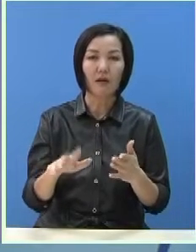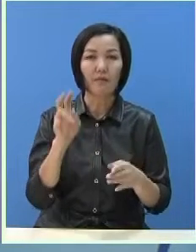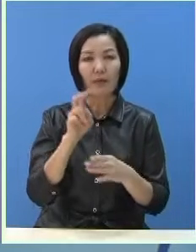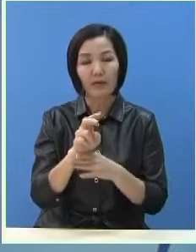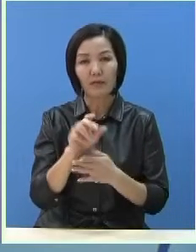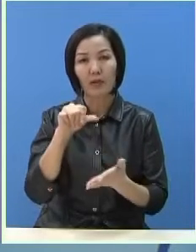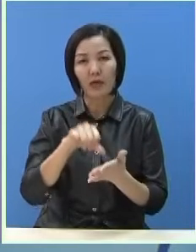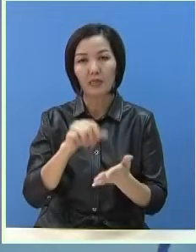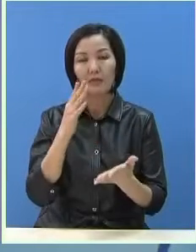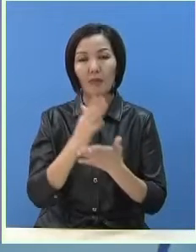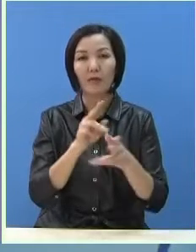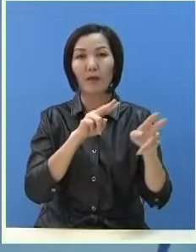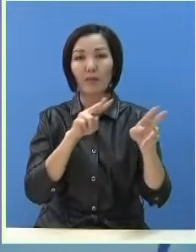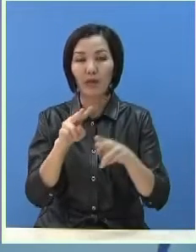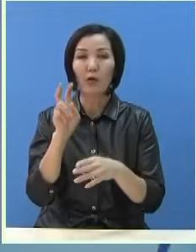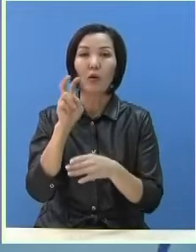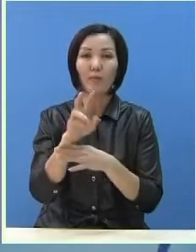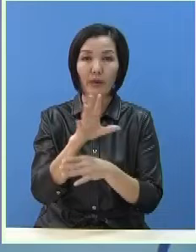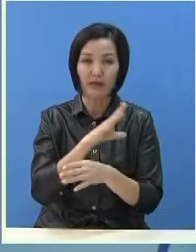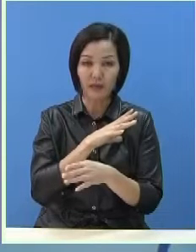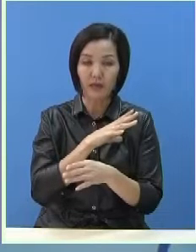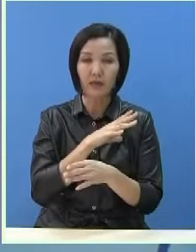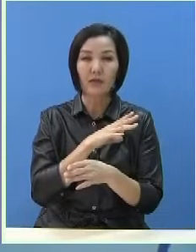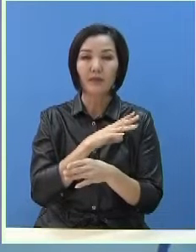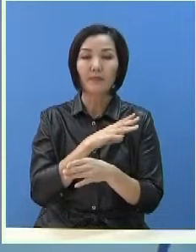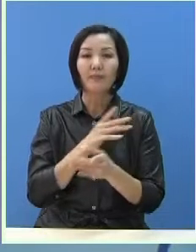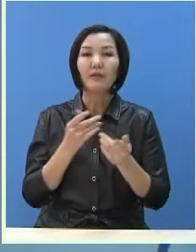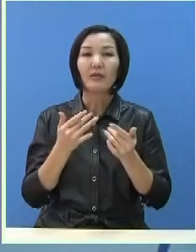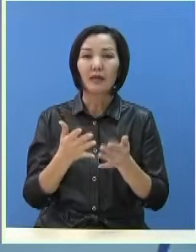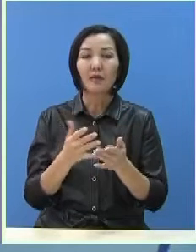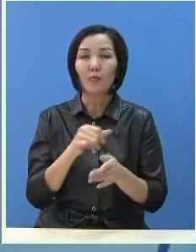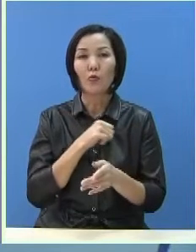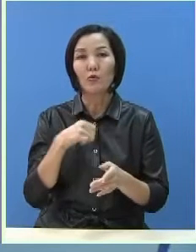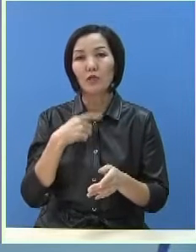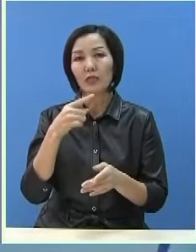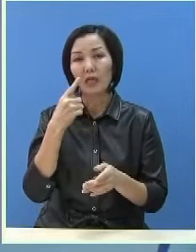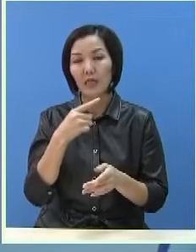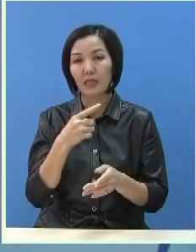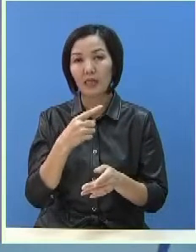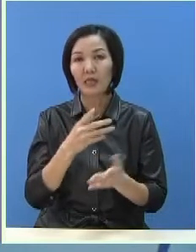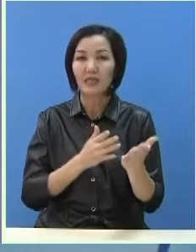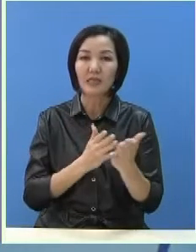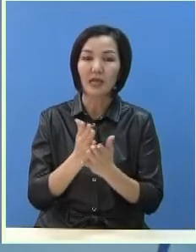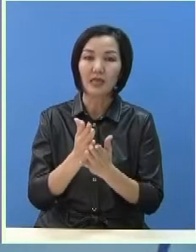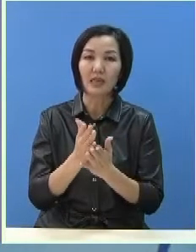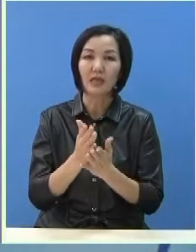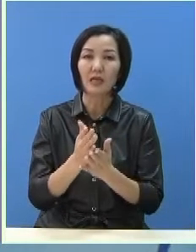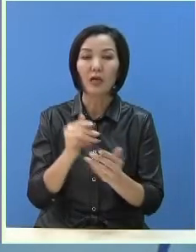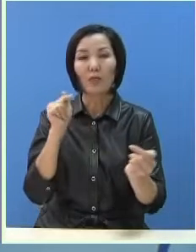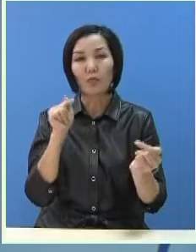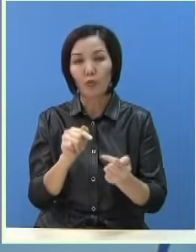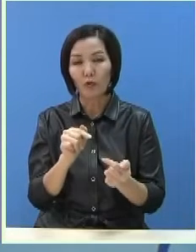соны бақылау үшін барған болатынбыз. Ол жердегі талап, шынымен де өзіңіз айтқандай, тек қана жаңағы саясат, осы жүйеге